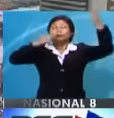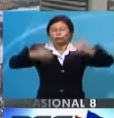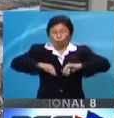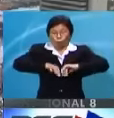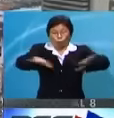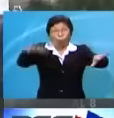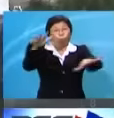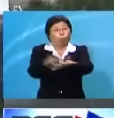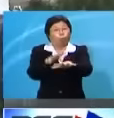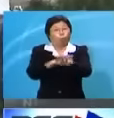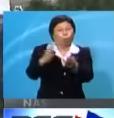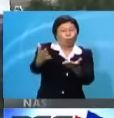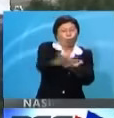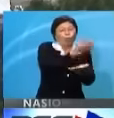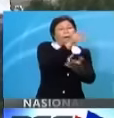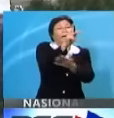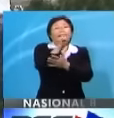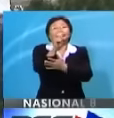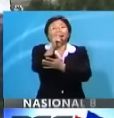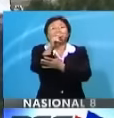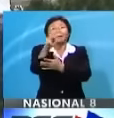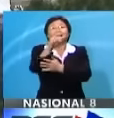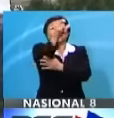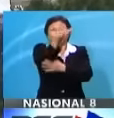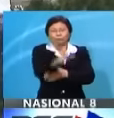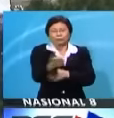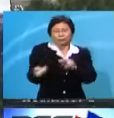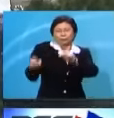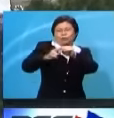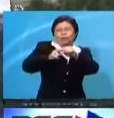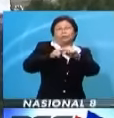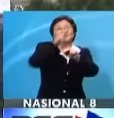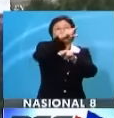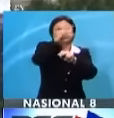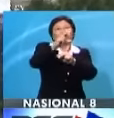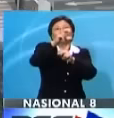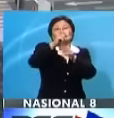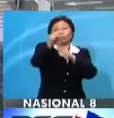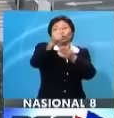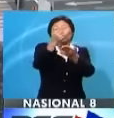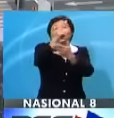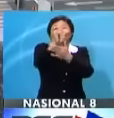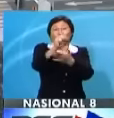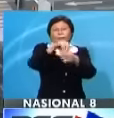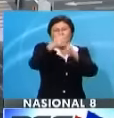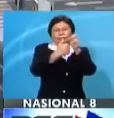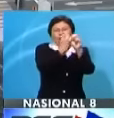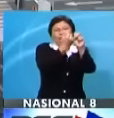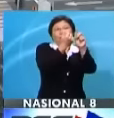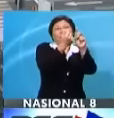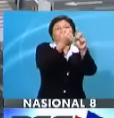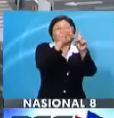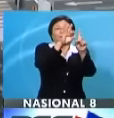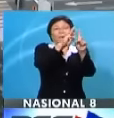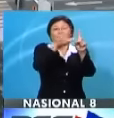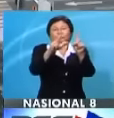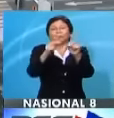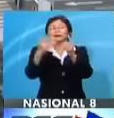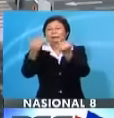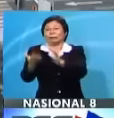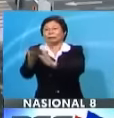berkembang pesat dengan pendapatan kasar negara per kapita meningkat daripada $300 Amerika pada 1963